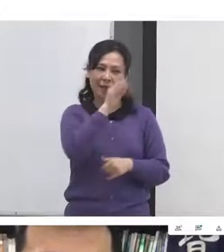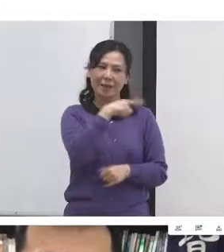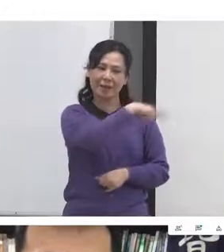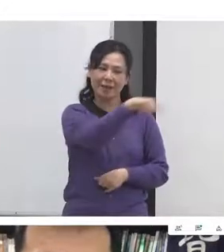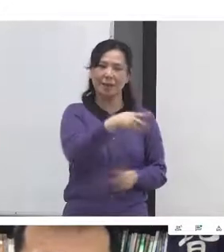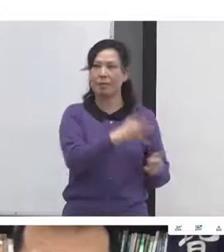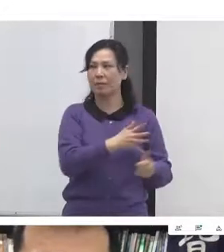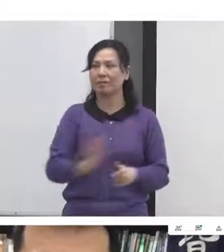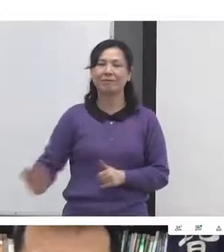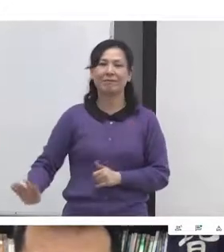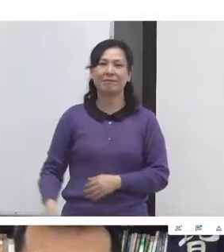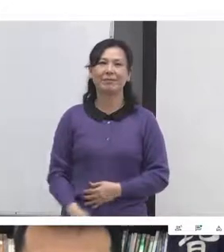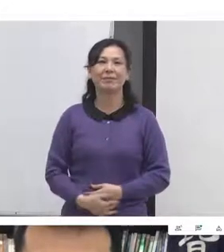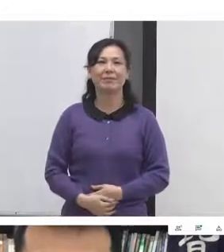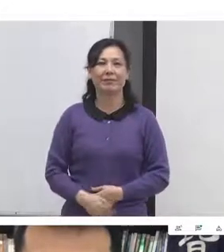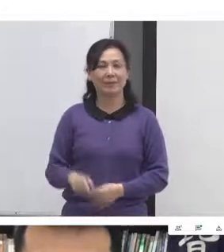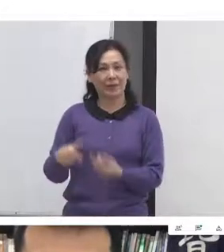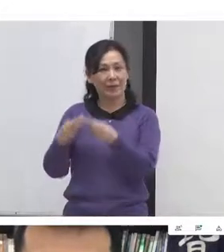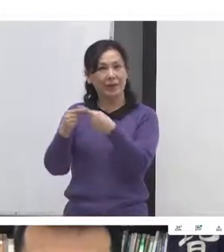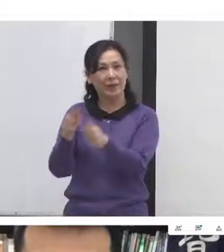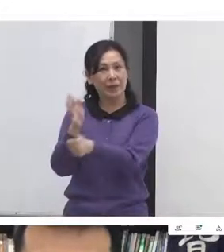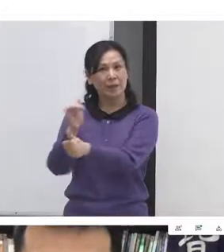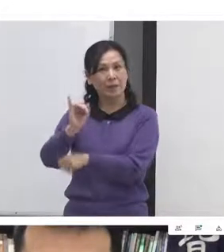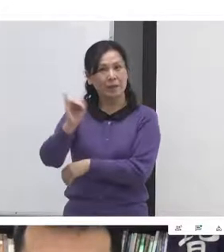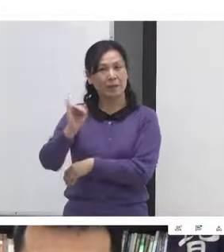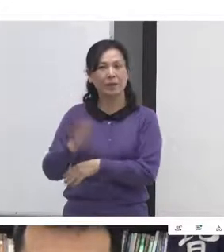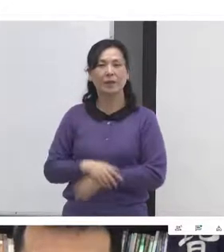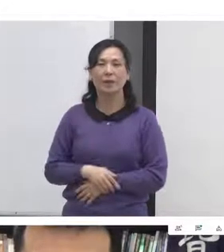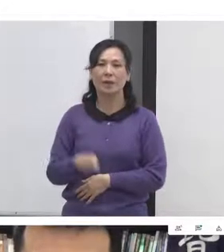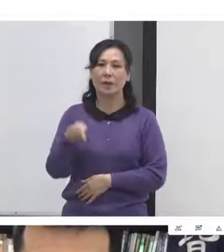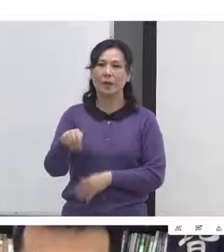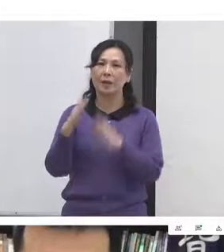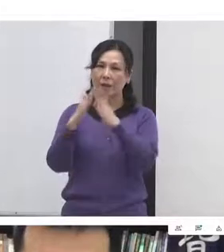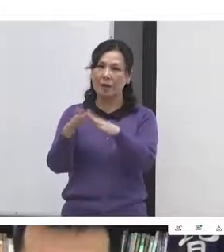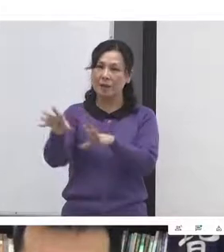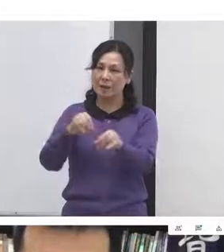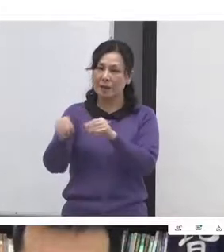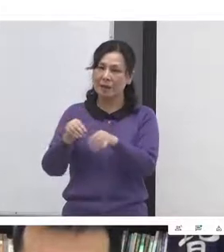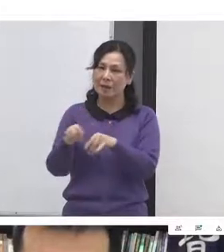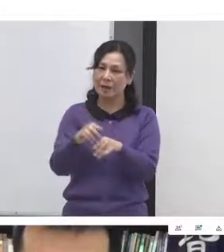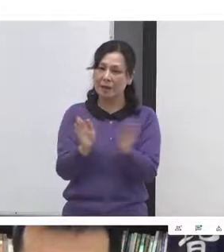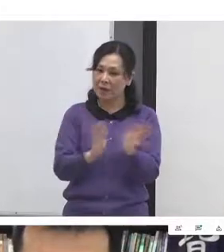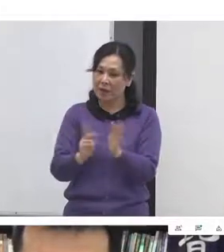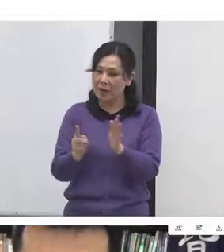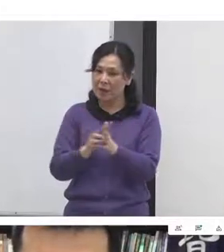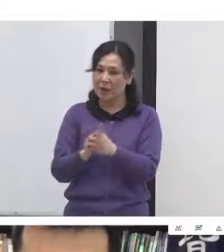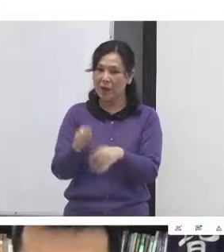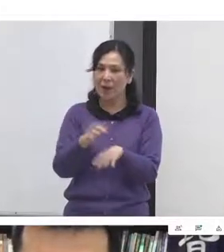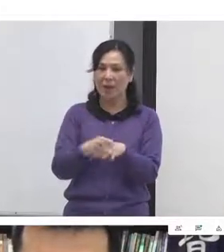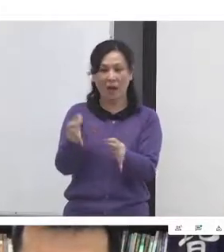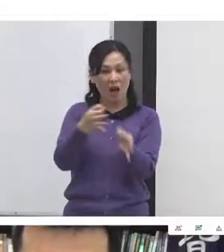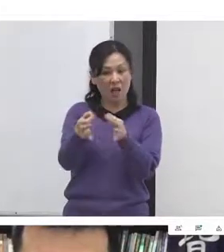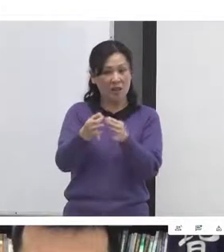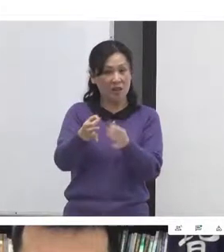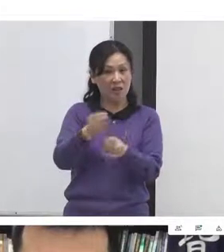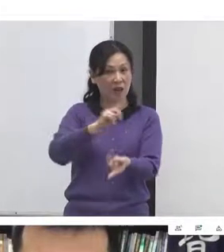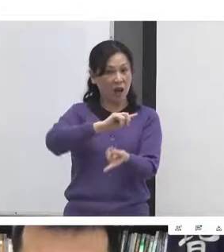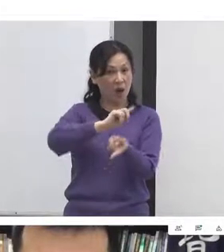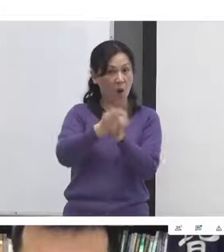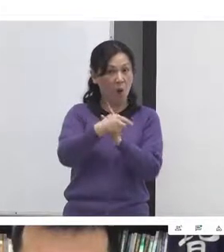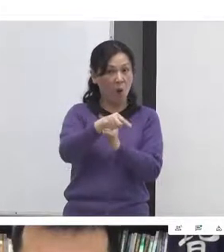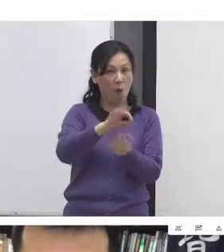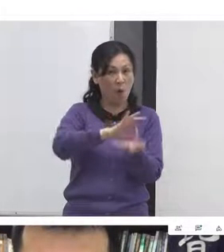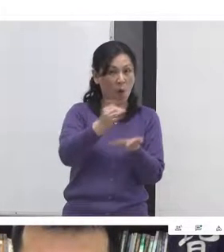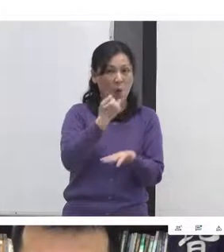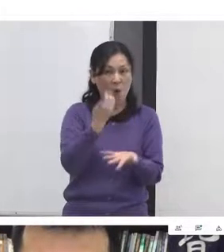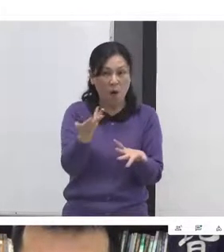询问。那第一个先问 Ariel， 想问一下就是这类城市资料分析的 Lab 是否有任何商用或商转的可能，然后